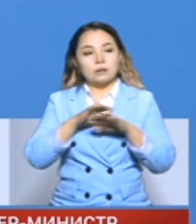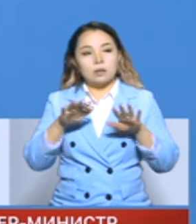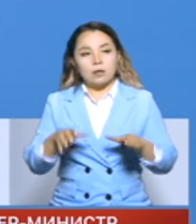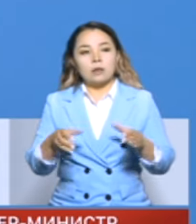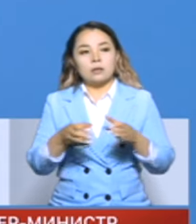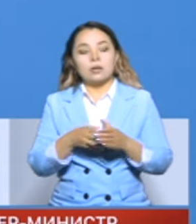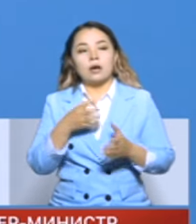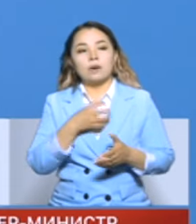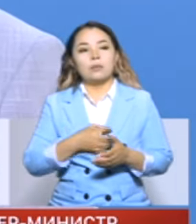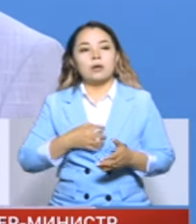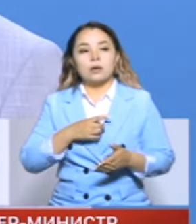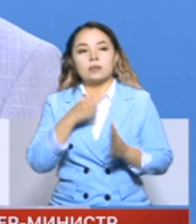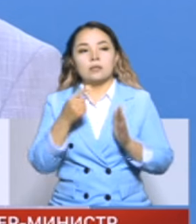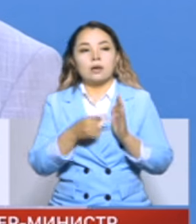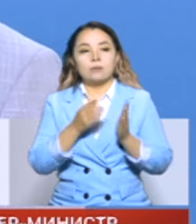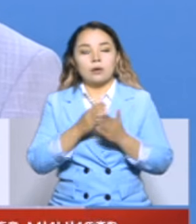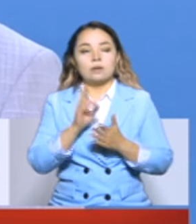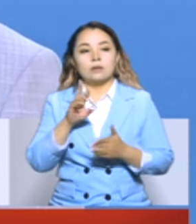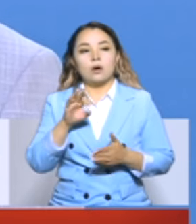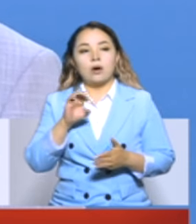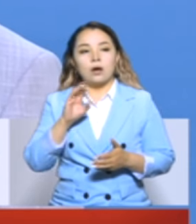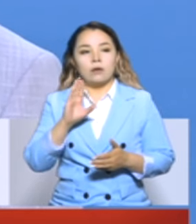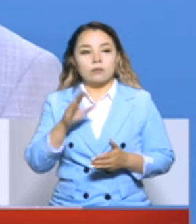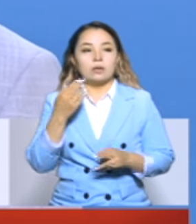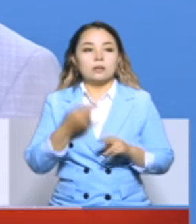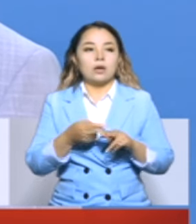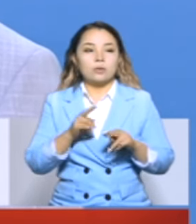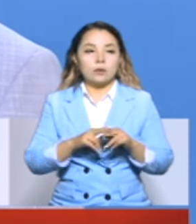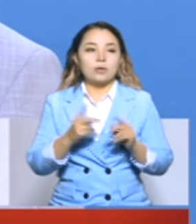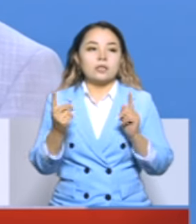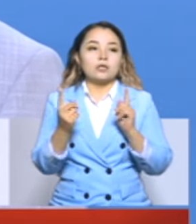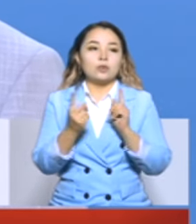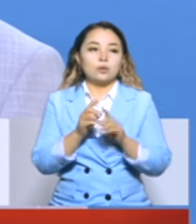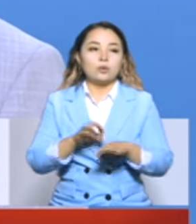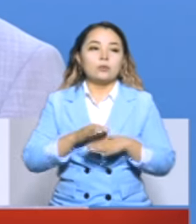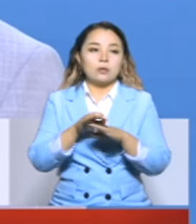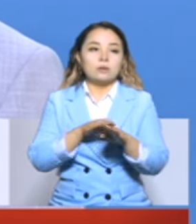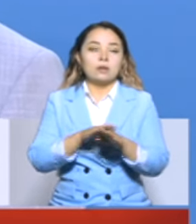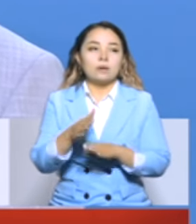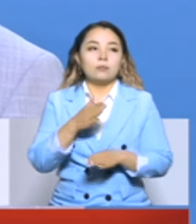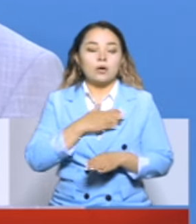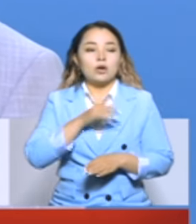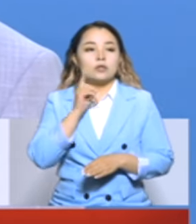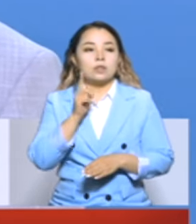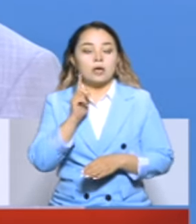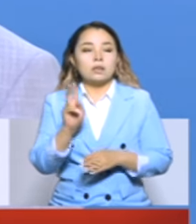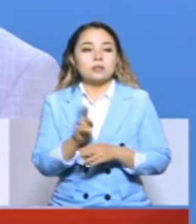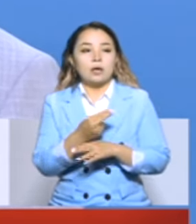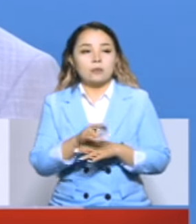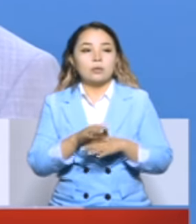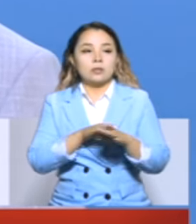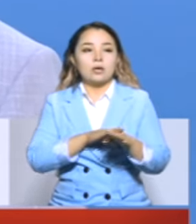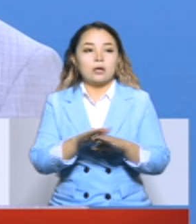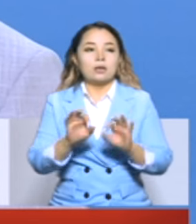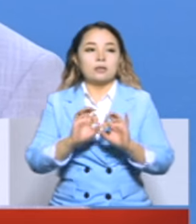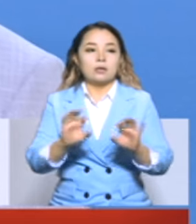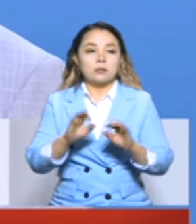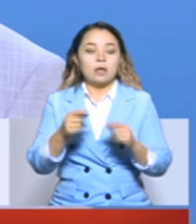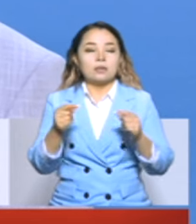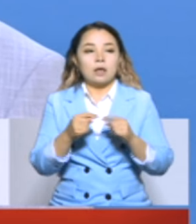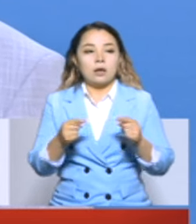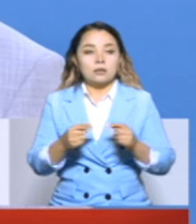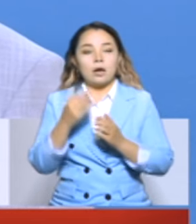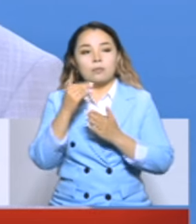де өте маңызды мәселе. Қасым-Жомарт Кемелұлы осы соңғы кездесулерде жастар тәрбиесін жетілдіру жөніндегі